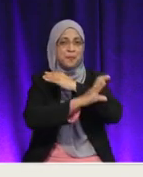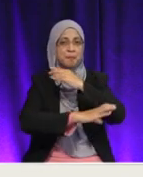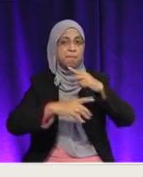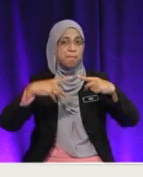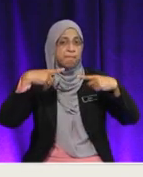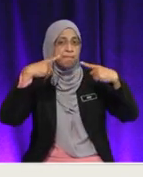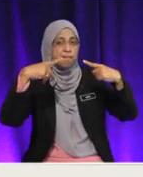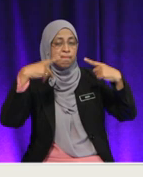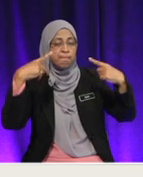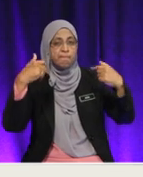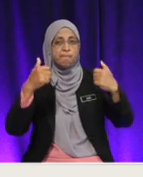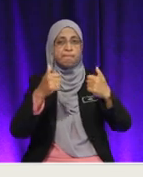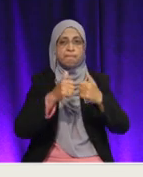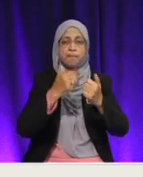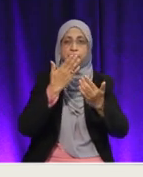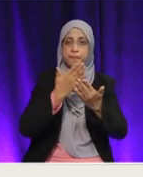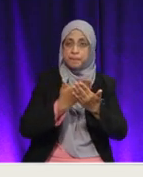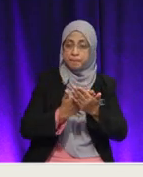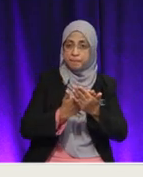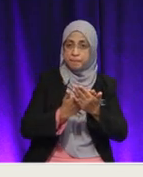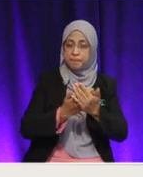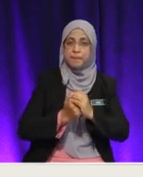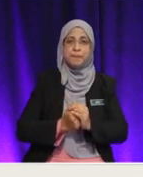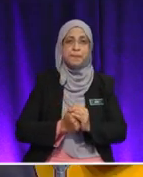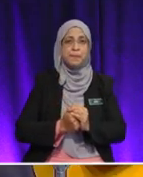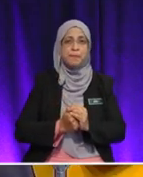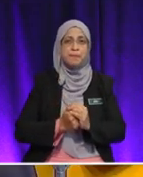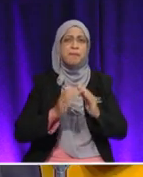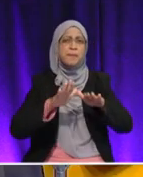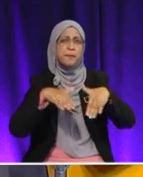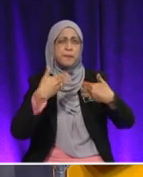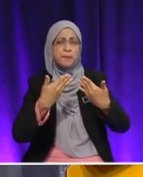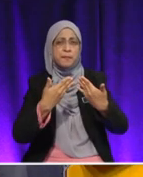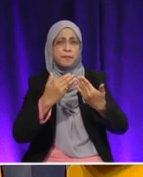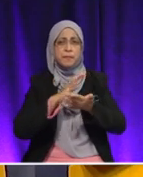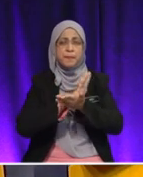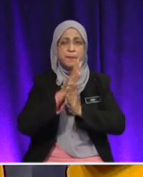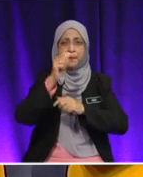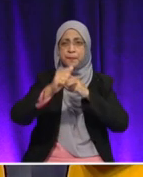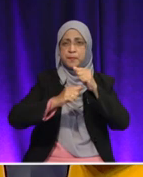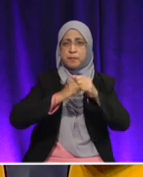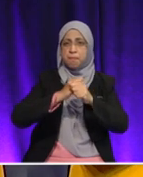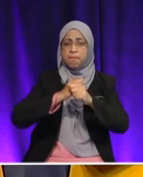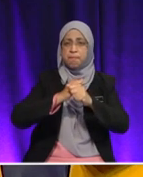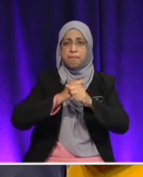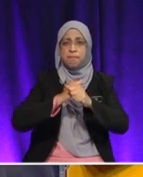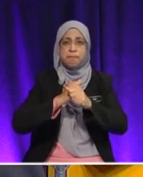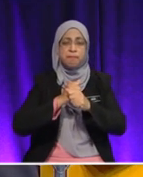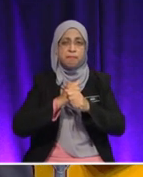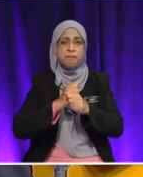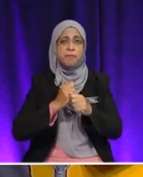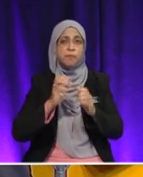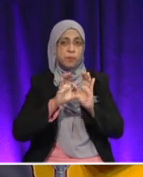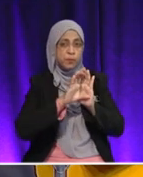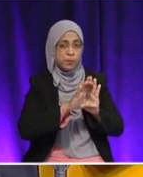tanggung jawab kita lupa tadi Bagaimana pula kita dapat melestarikan alam sekitar contohnya kita sebagai warga negara